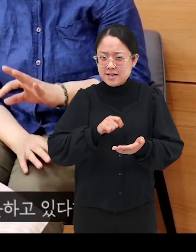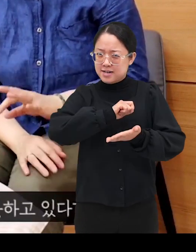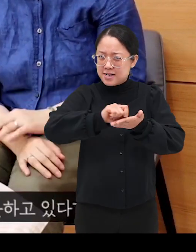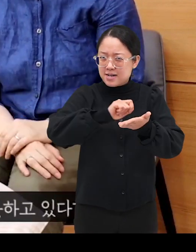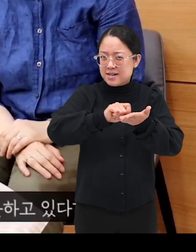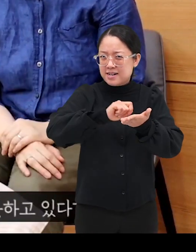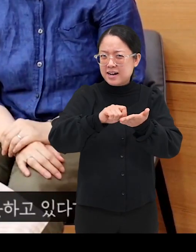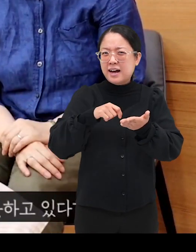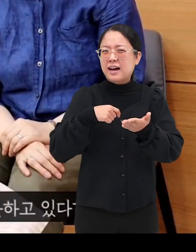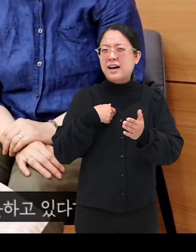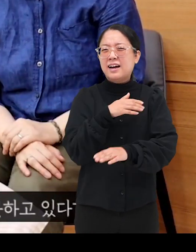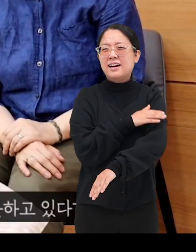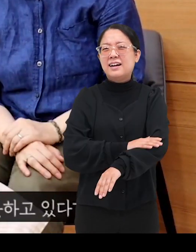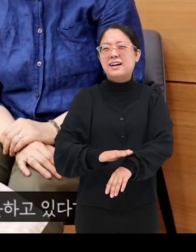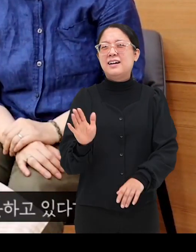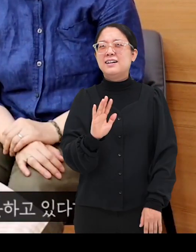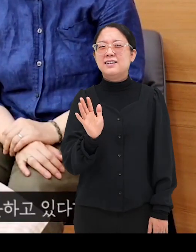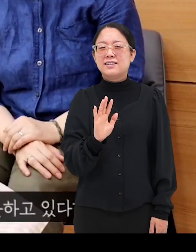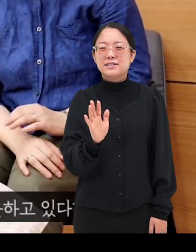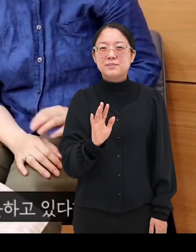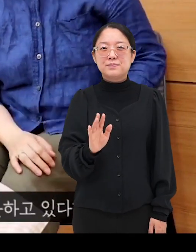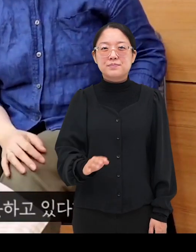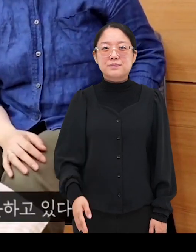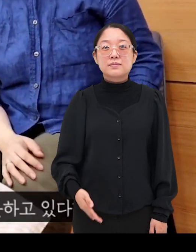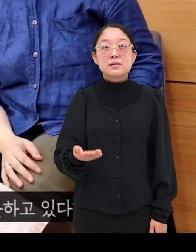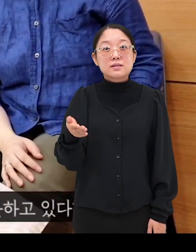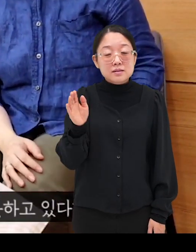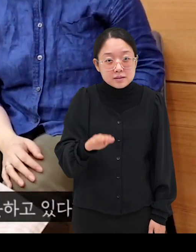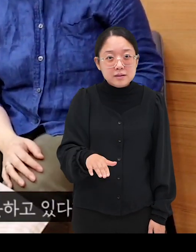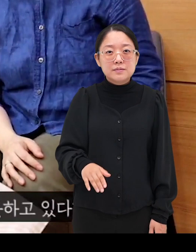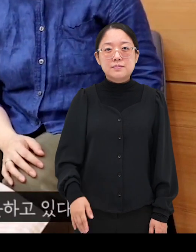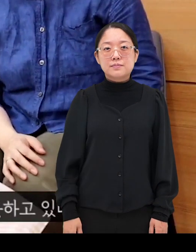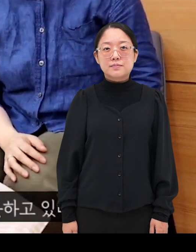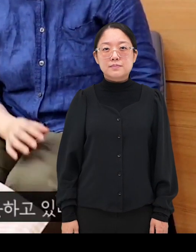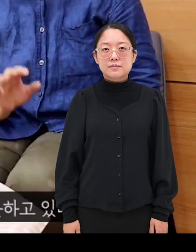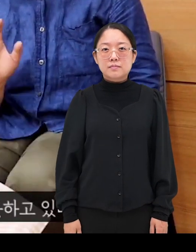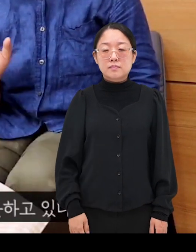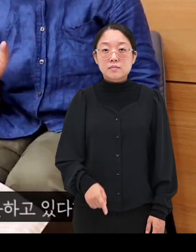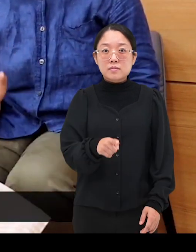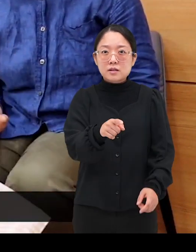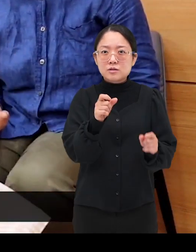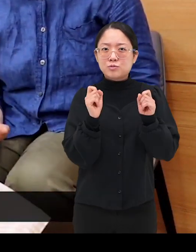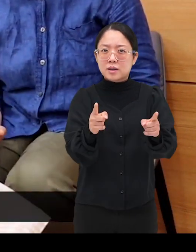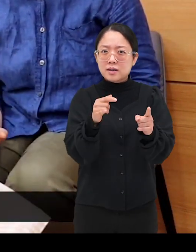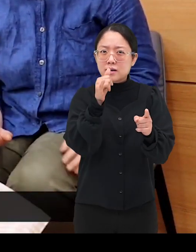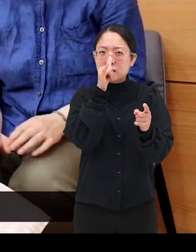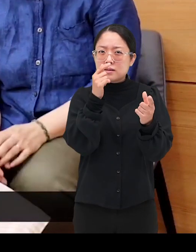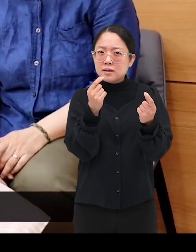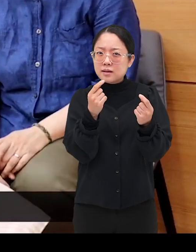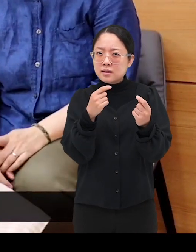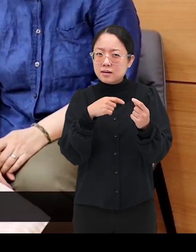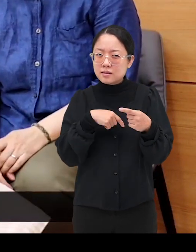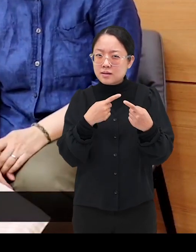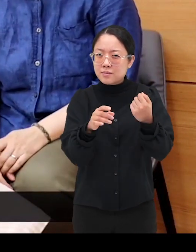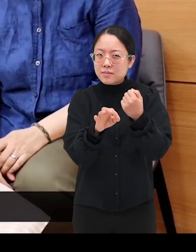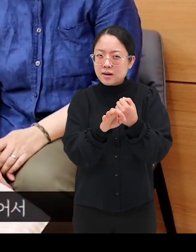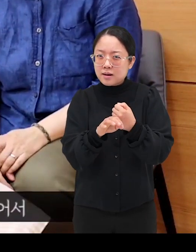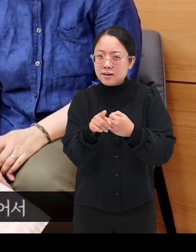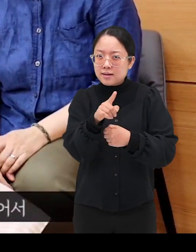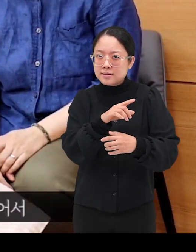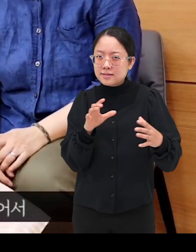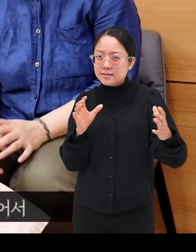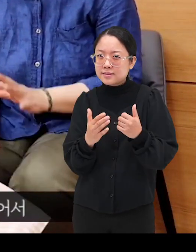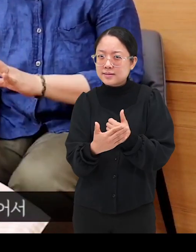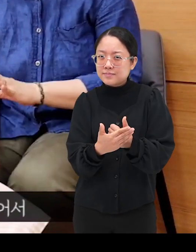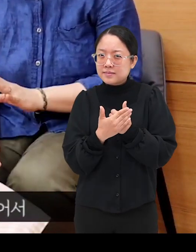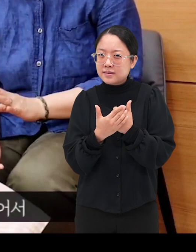꾸준히 계속 뭐 어디 남기거나 그런 활동을 하지는 못하고 있다가 마침 이런 기회가 있다고 해서 좀